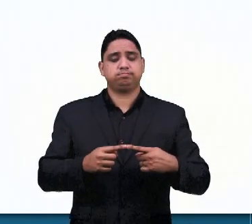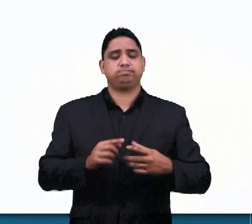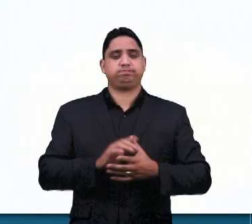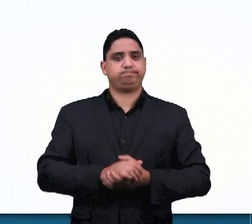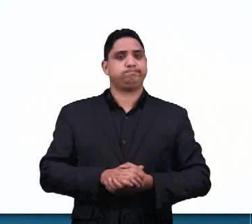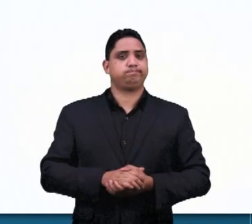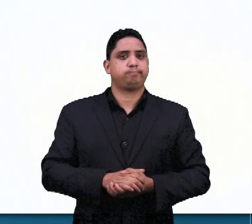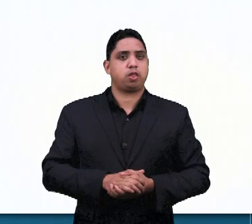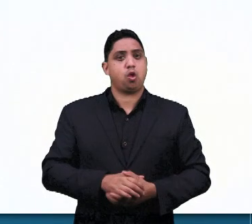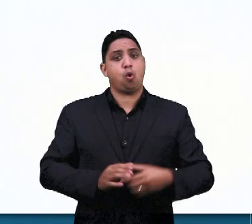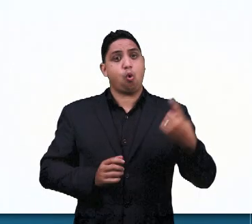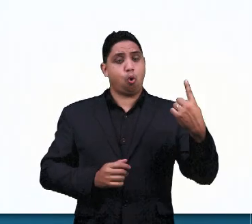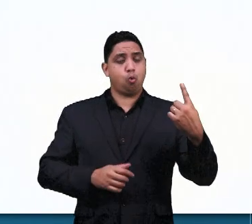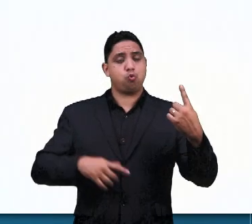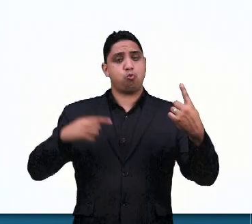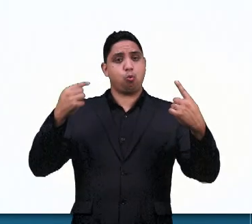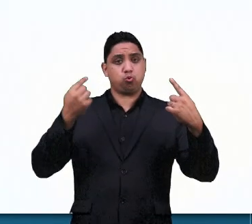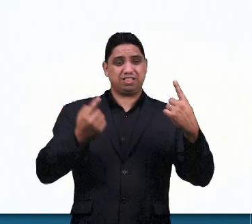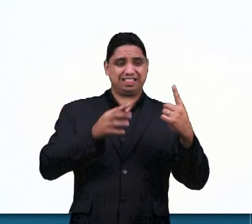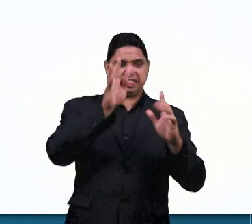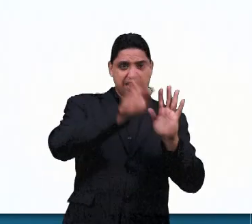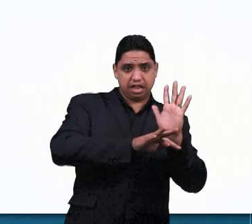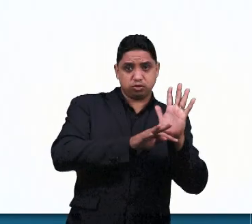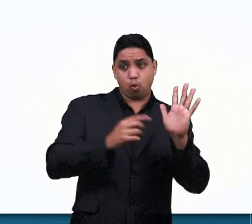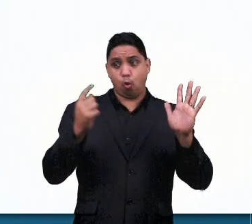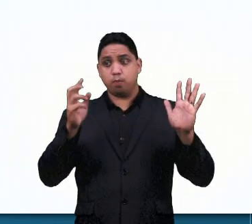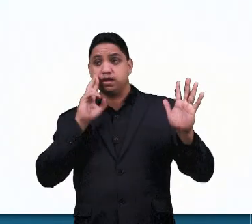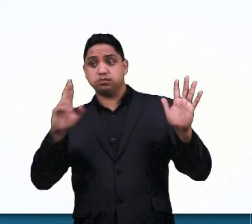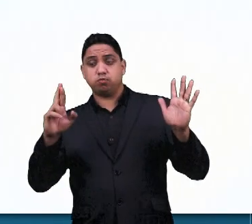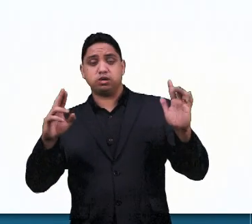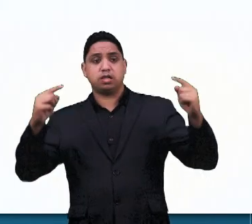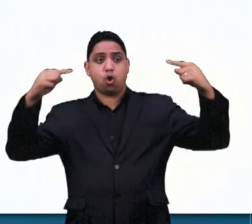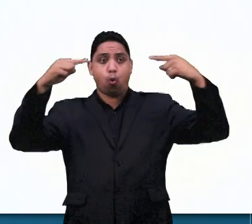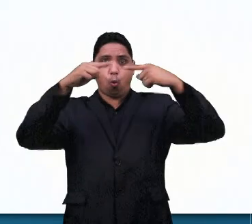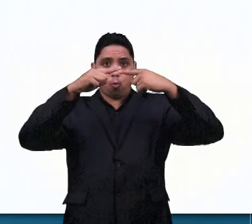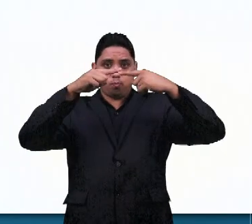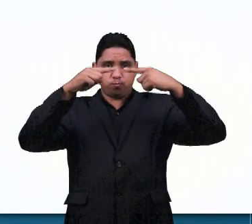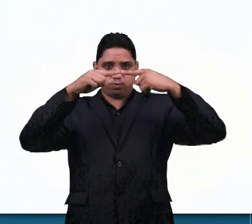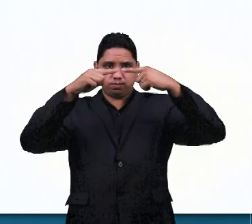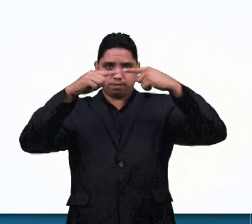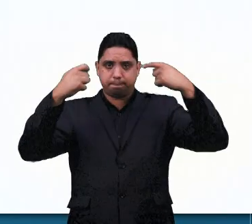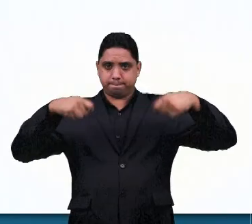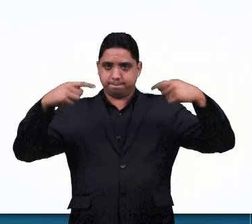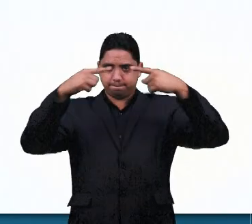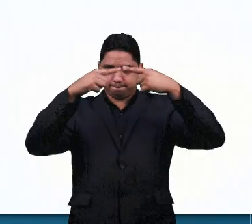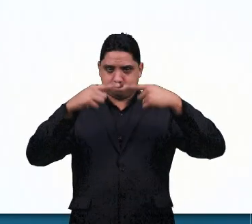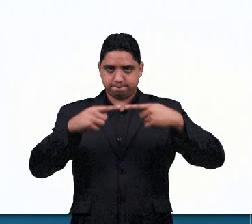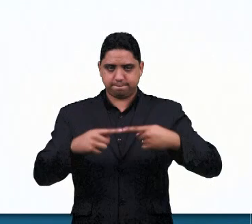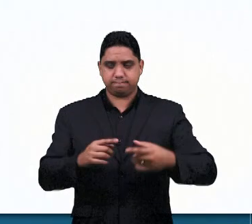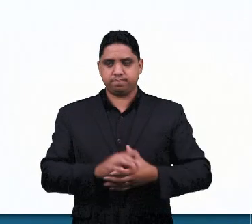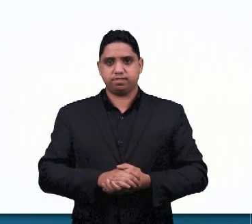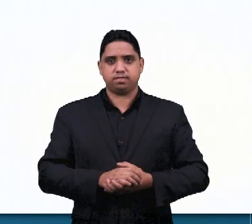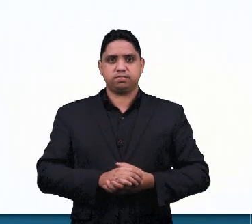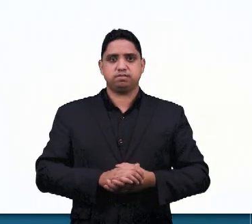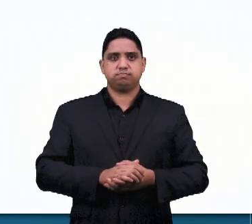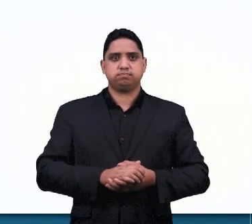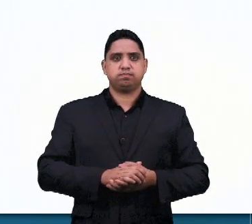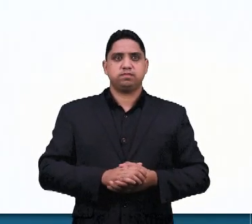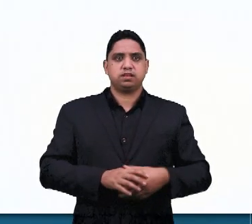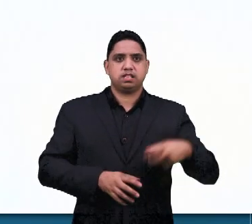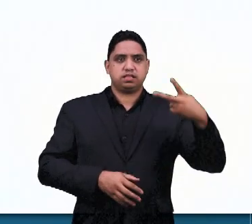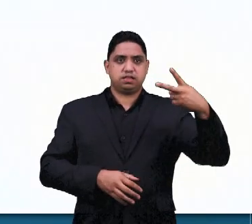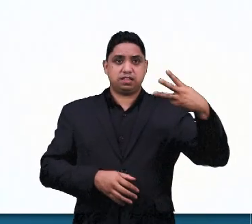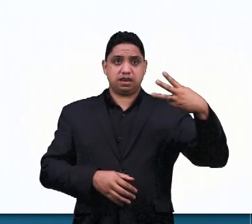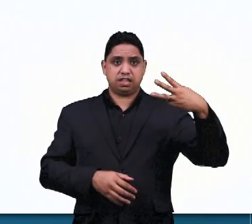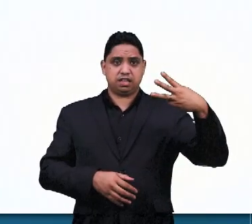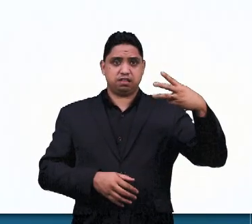ces versets, associer ces versets avec les questions, les réponses que vous apportez dans les questions. 3.1, la